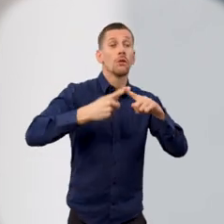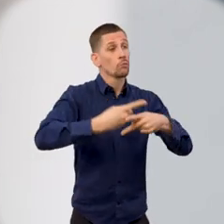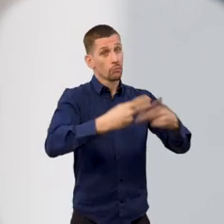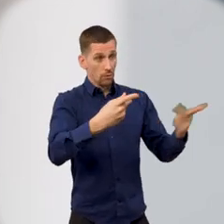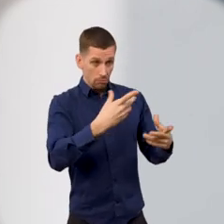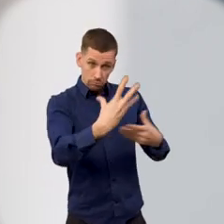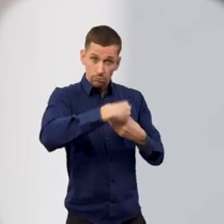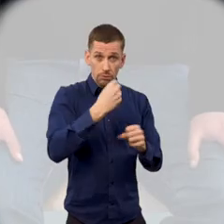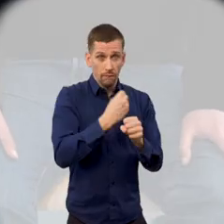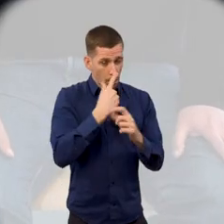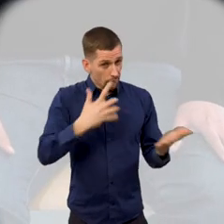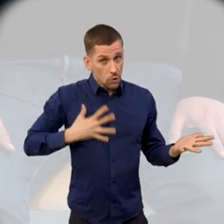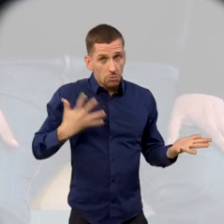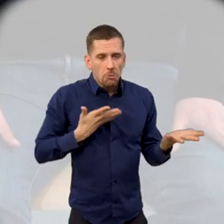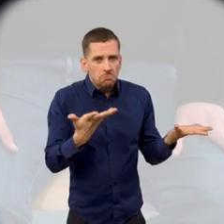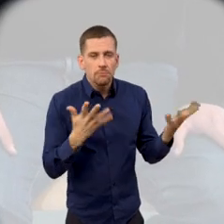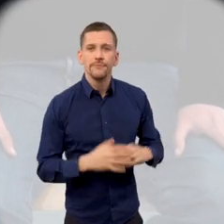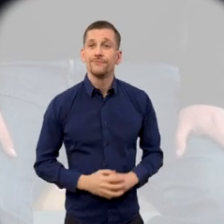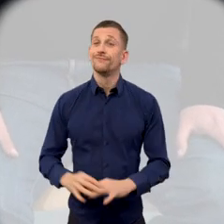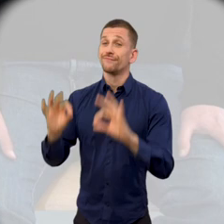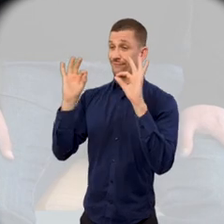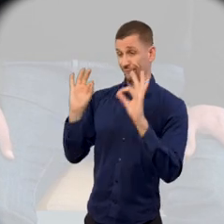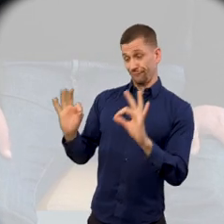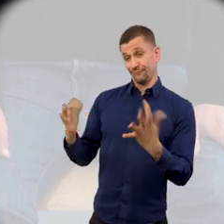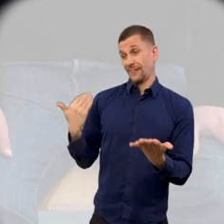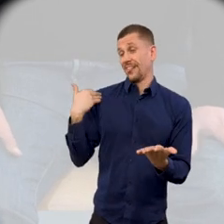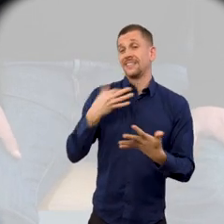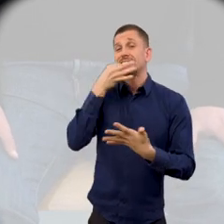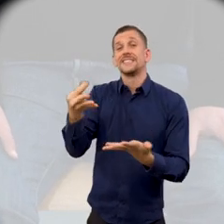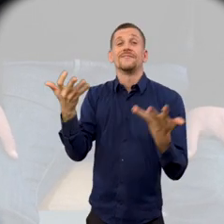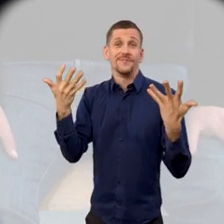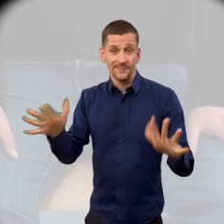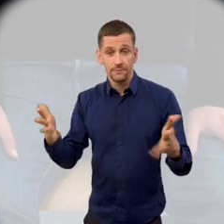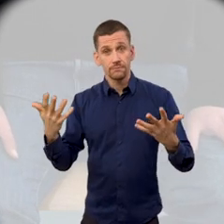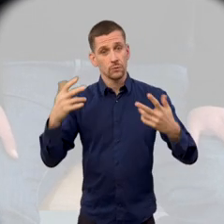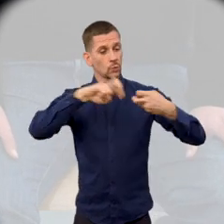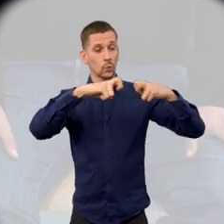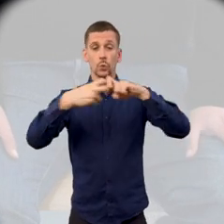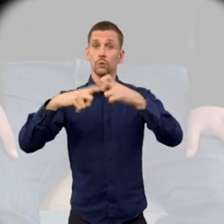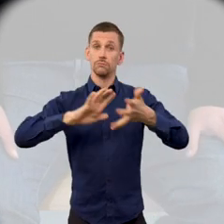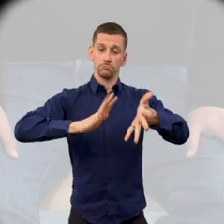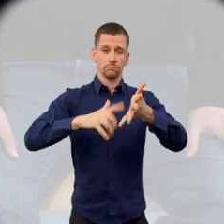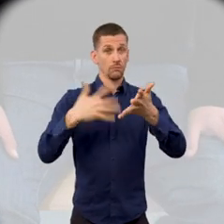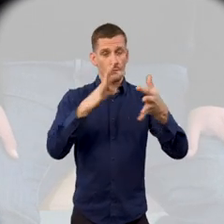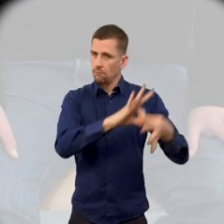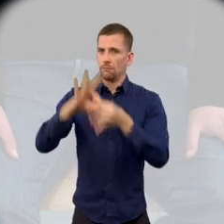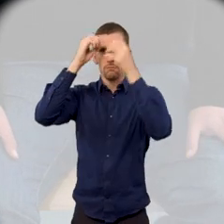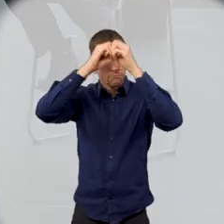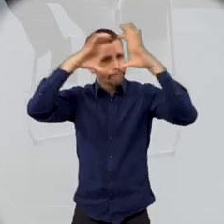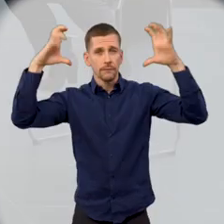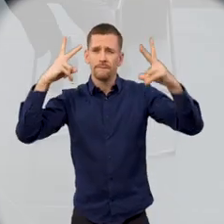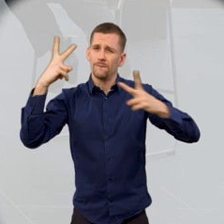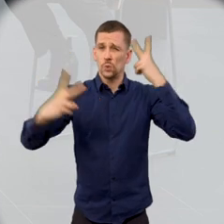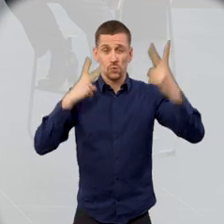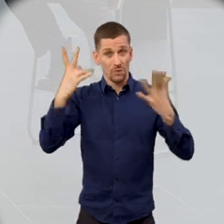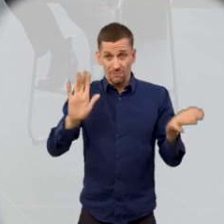malentendant avec lequel vous travaillez? Oui, absolument. Donc, comme nous le disions, c'est sur la structure de la langue des signes, cette pensée visuelle